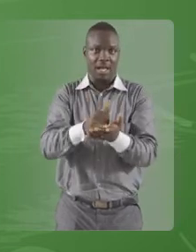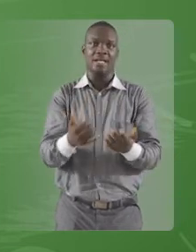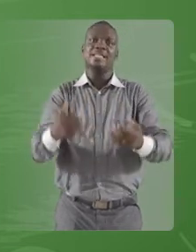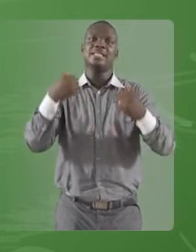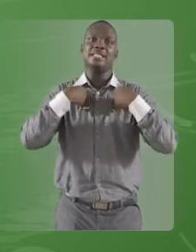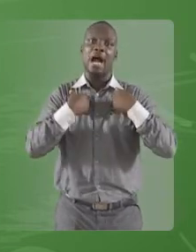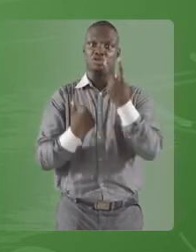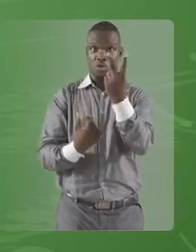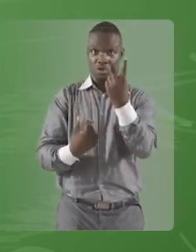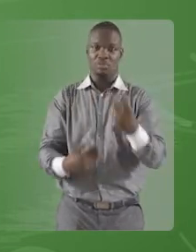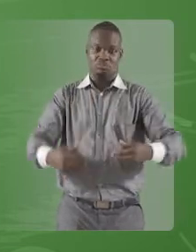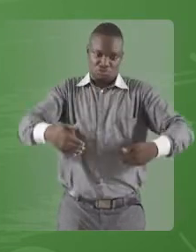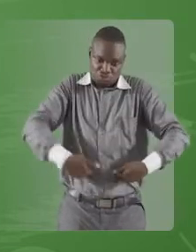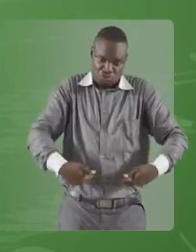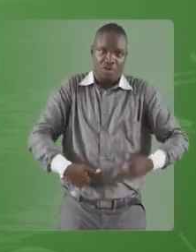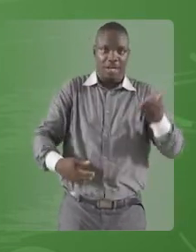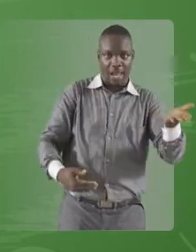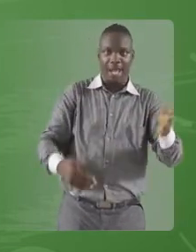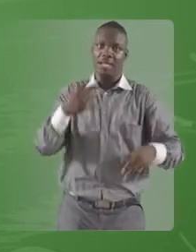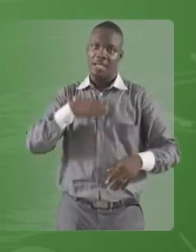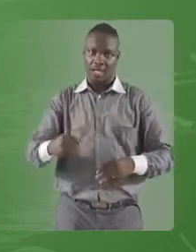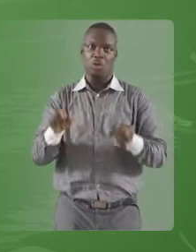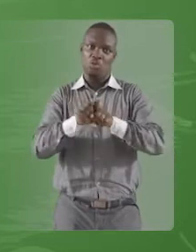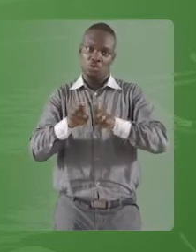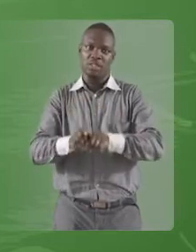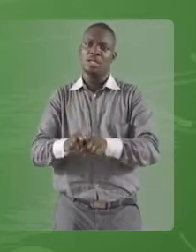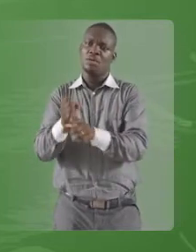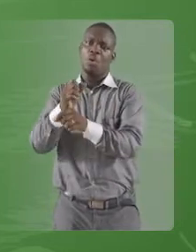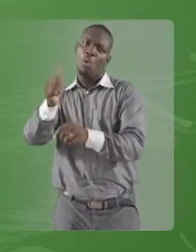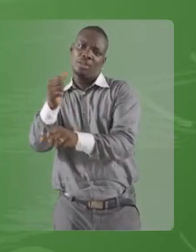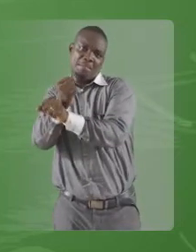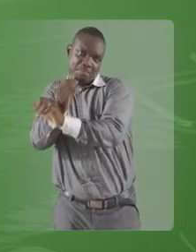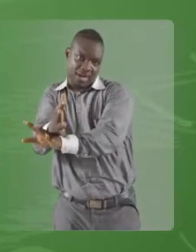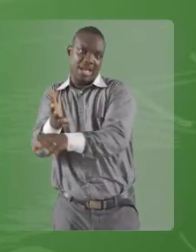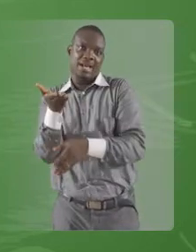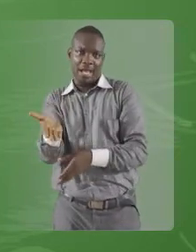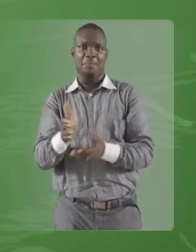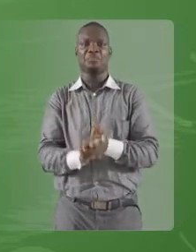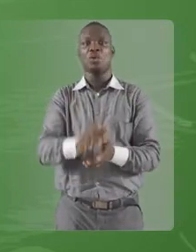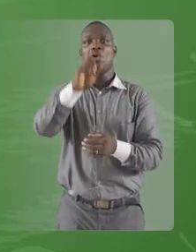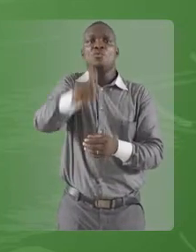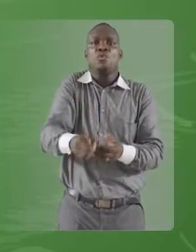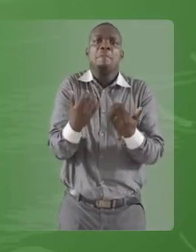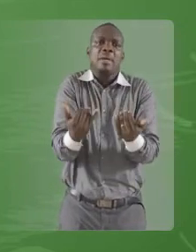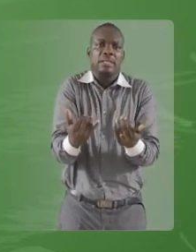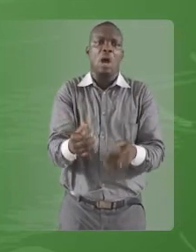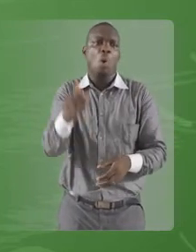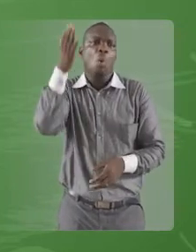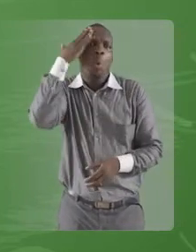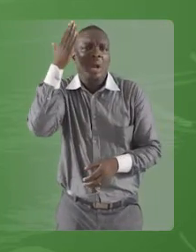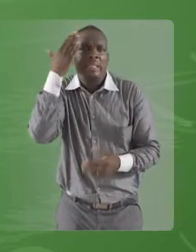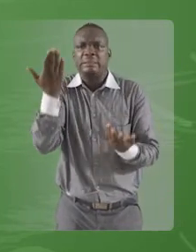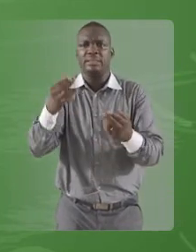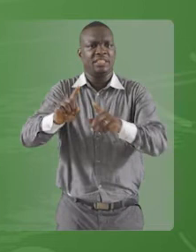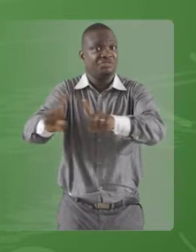Et il est bien de préciser les différents éléments que l'antenne jeune compose. Et nous lisons